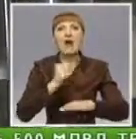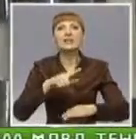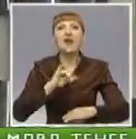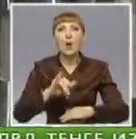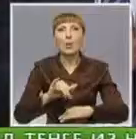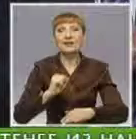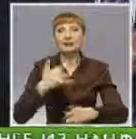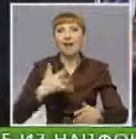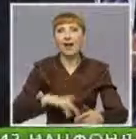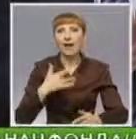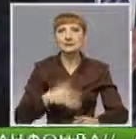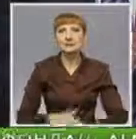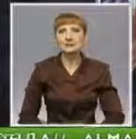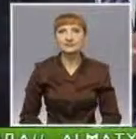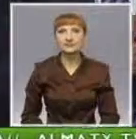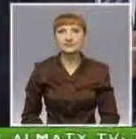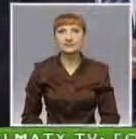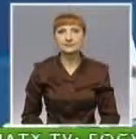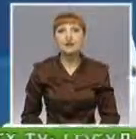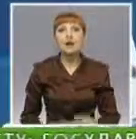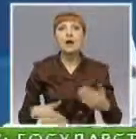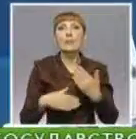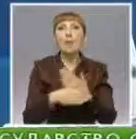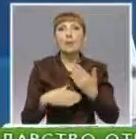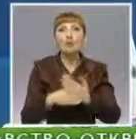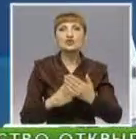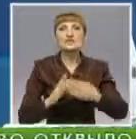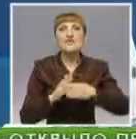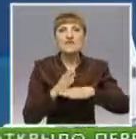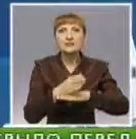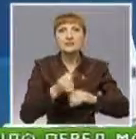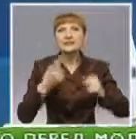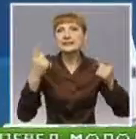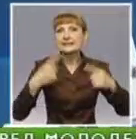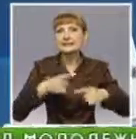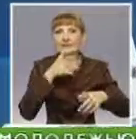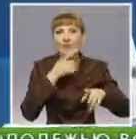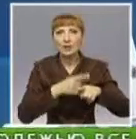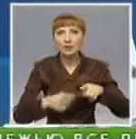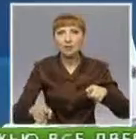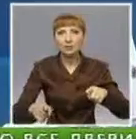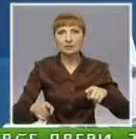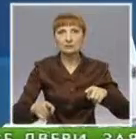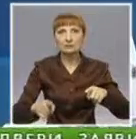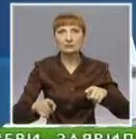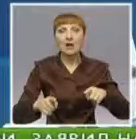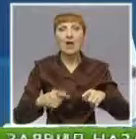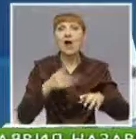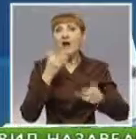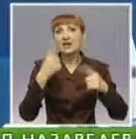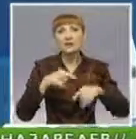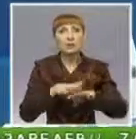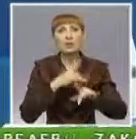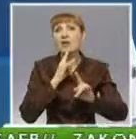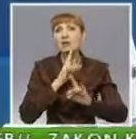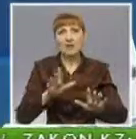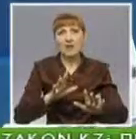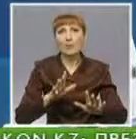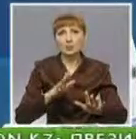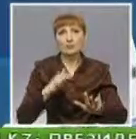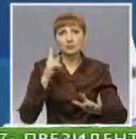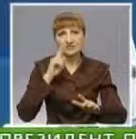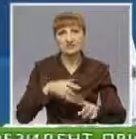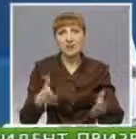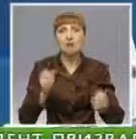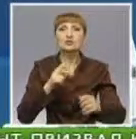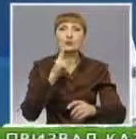Таразе. Поможет выйти из кризисного периода, а кризисы долго не бывают, как известно, может